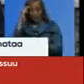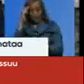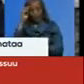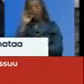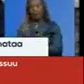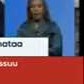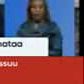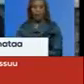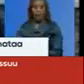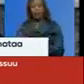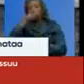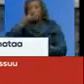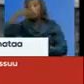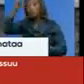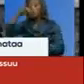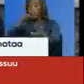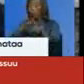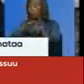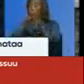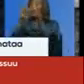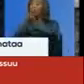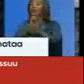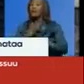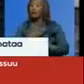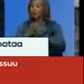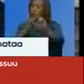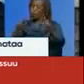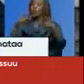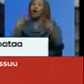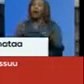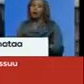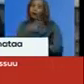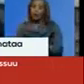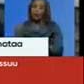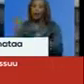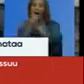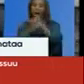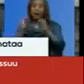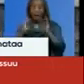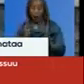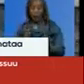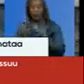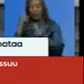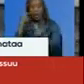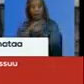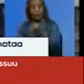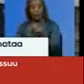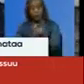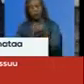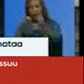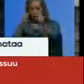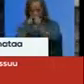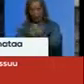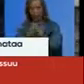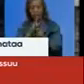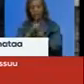የለም። ይልቁንም ወቅቱ የፈጠረልንን ልዩ አጋጣሚና ሀገራዊ አቅማችንን አቀናይተን